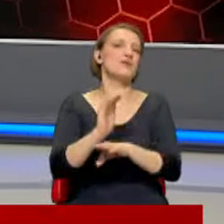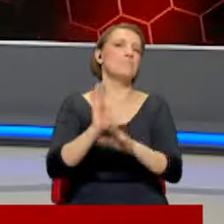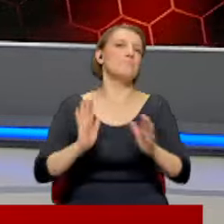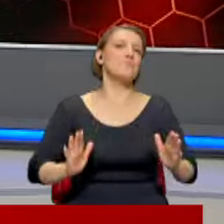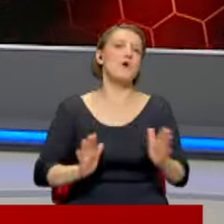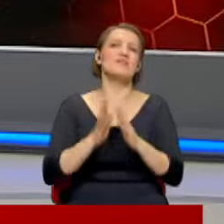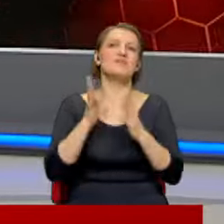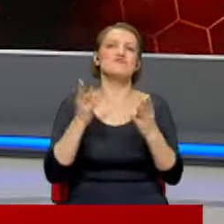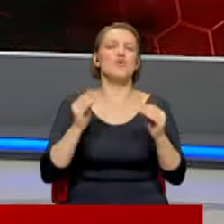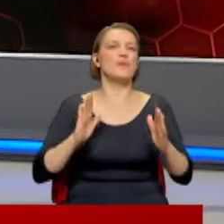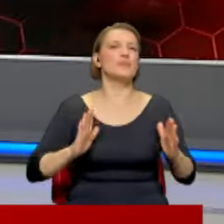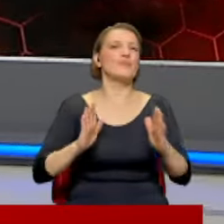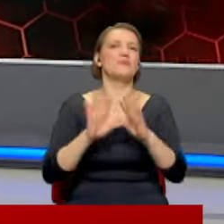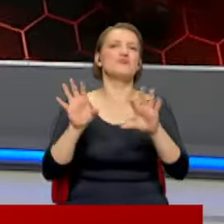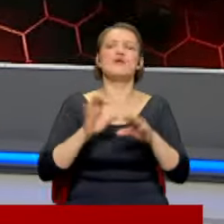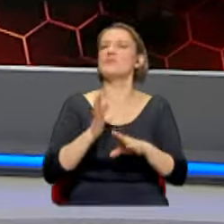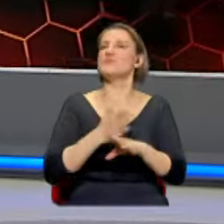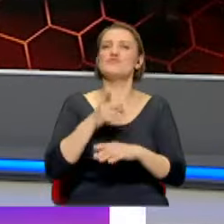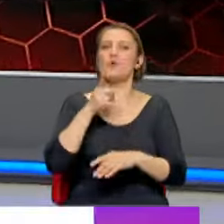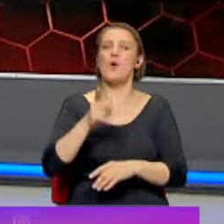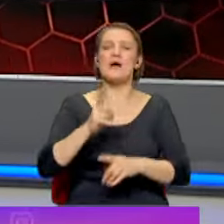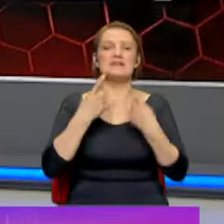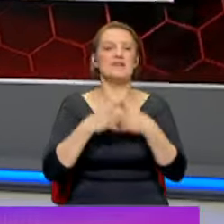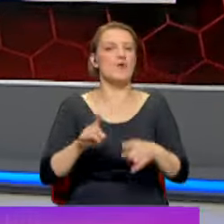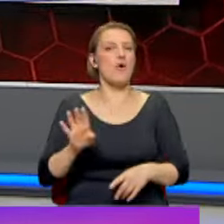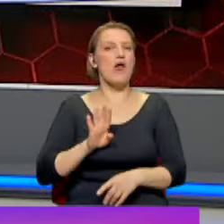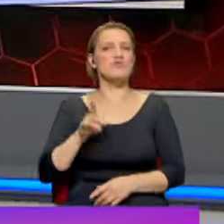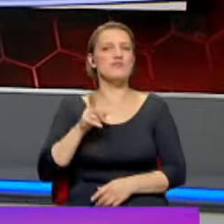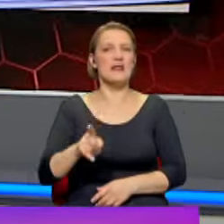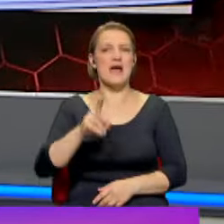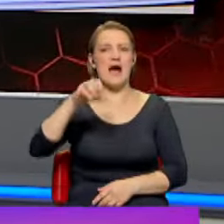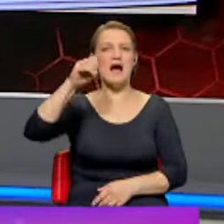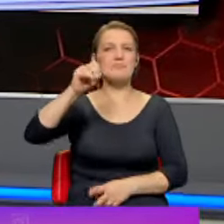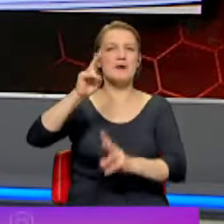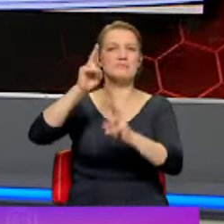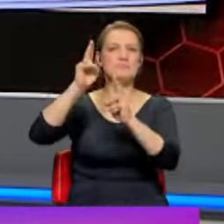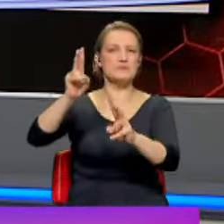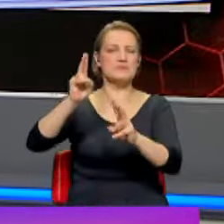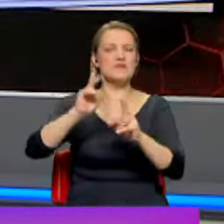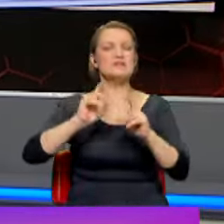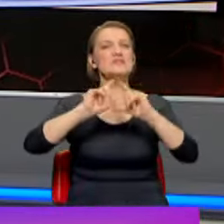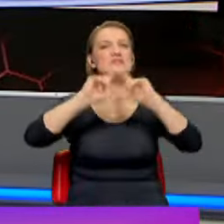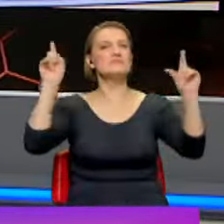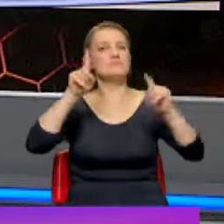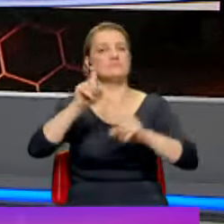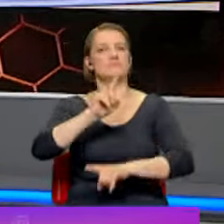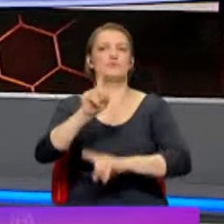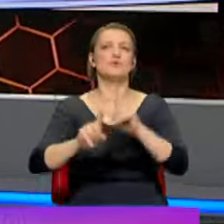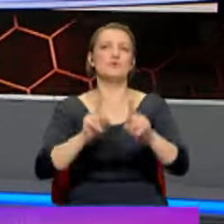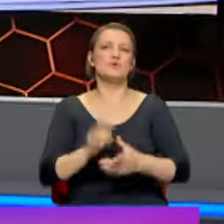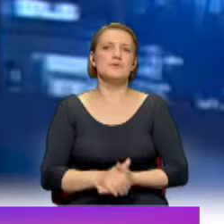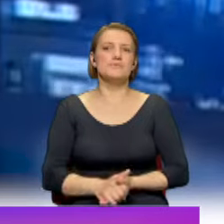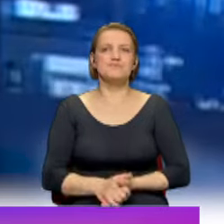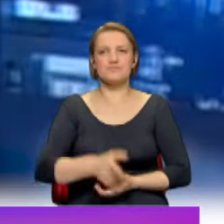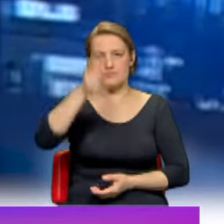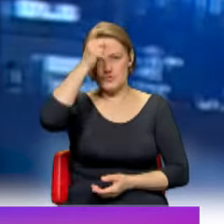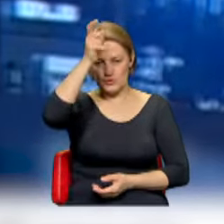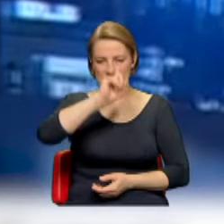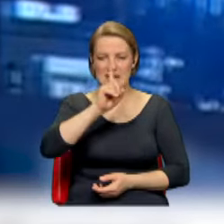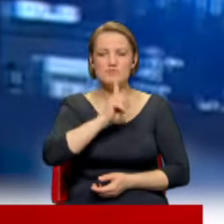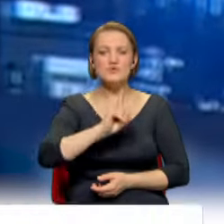muhalefetinde. Çokça tepkisini çekti. Çünkü o sınavda öğrencilere AK Parti'nin sloganı soruldu. Türkiye